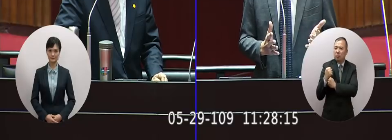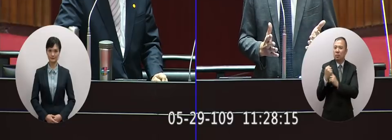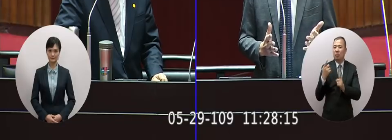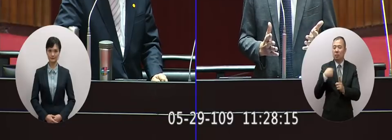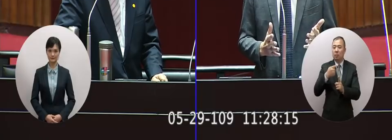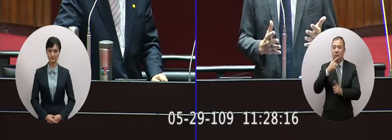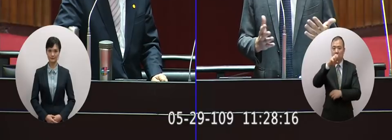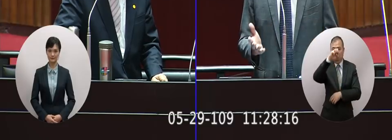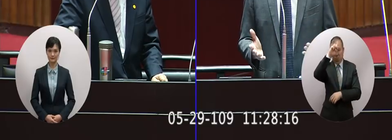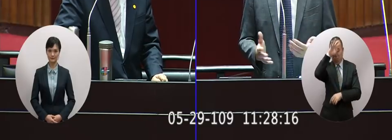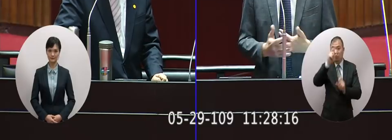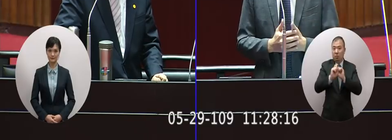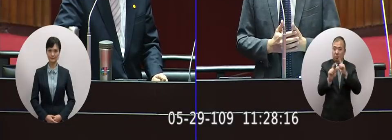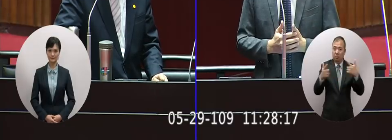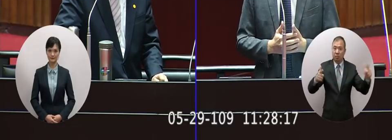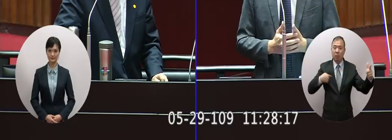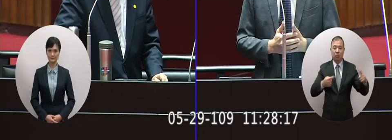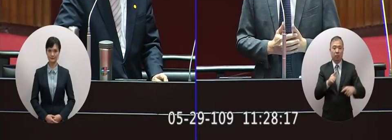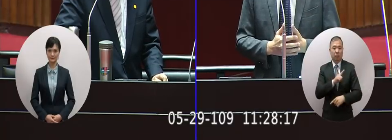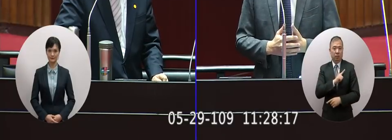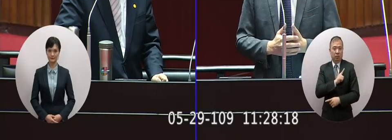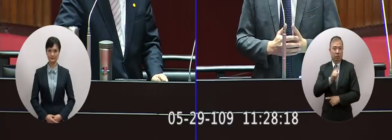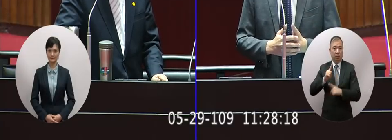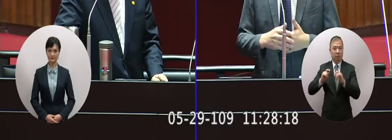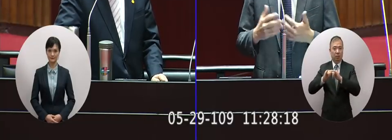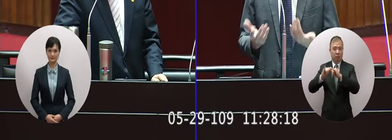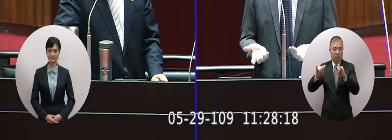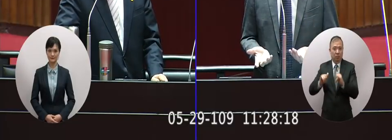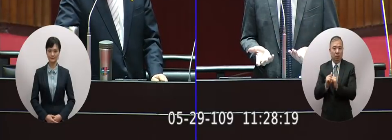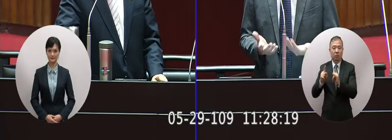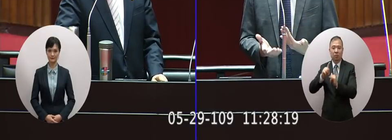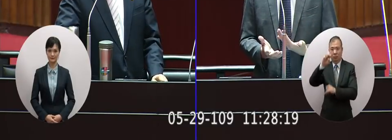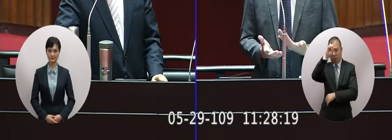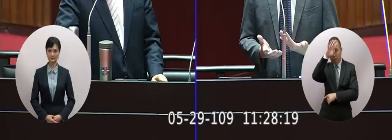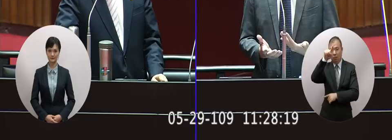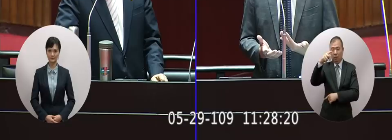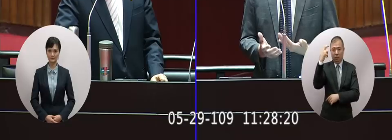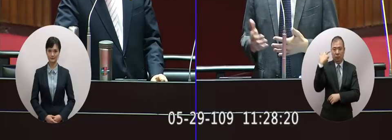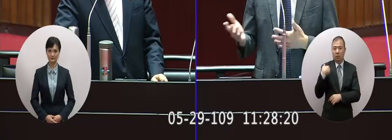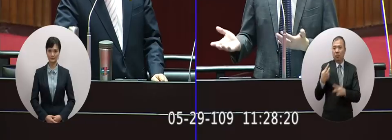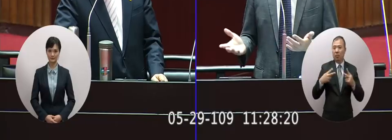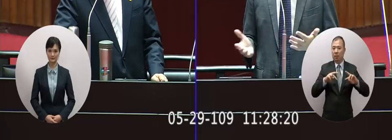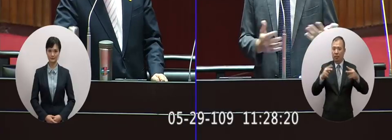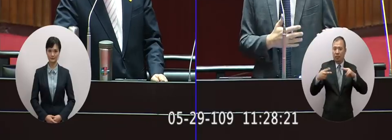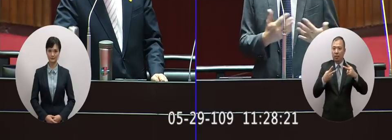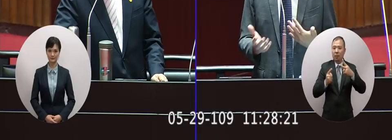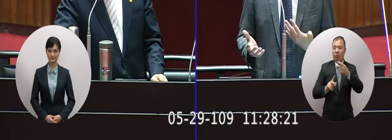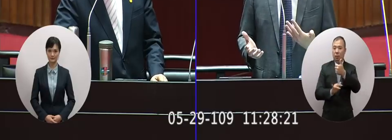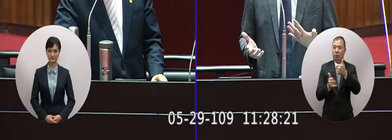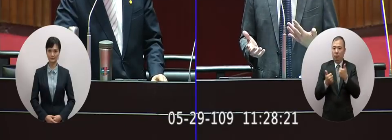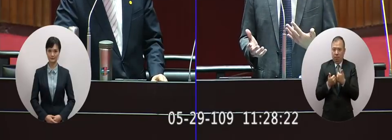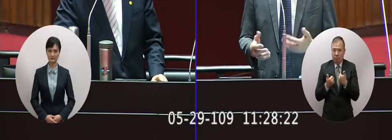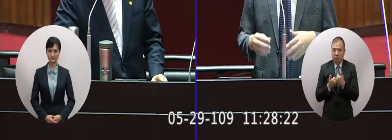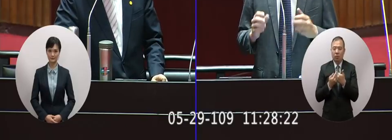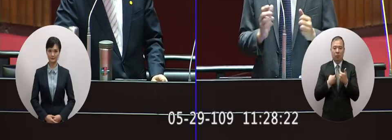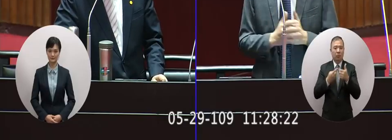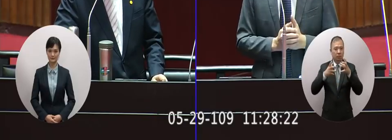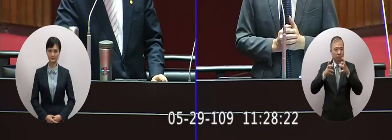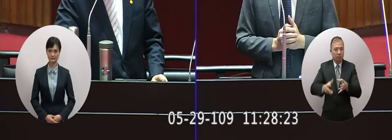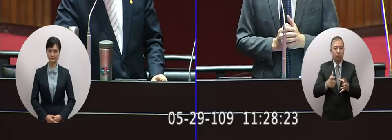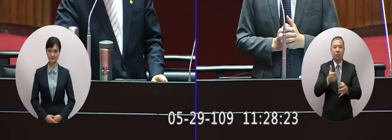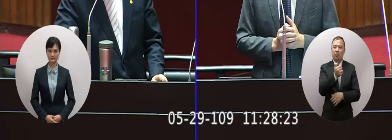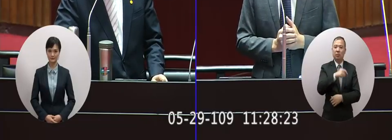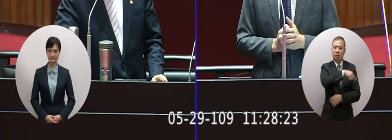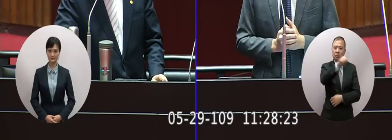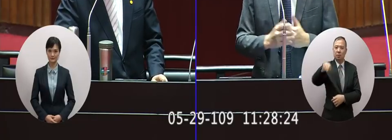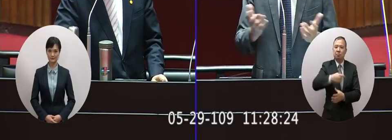期中哈，那我们民众党这次提的这个修宪委员会的这个案子哈，我们也非常谢谢大家的支持哈，我们就是在